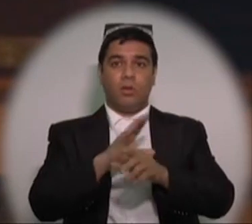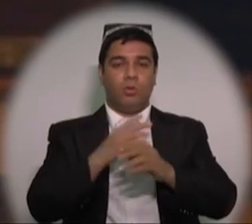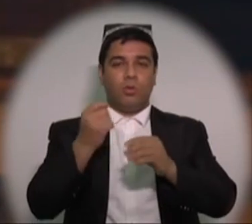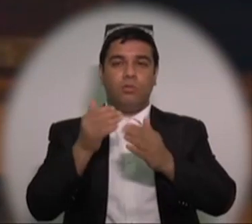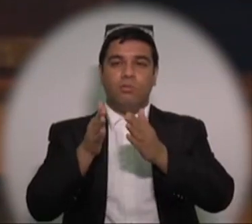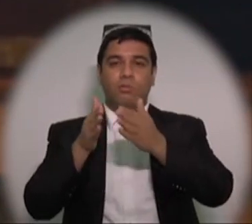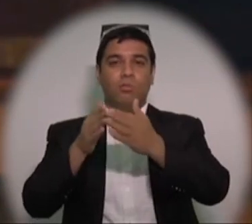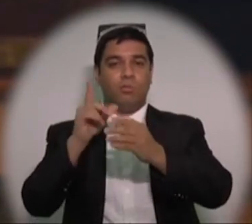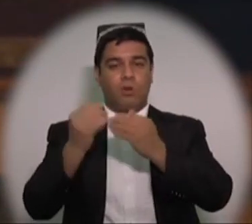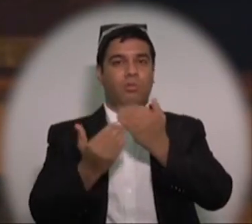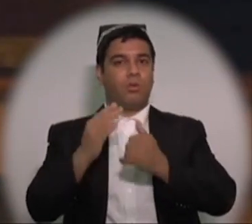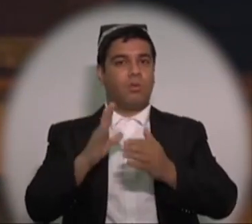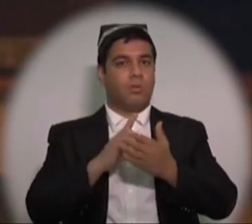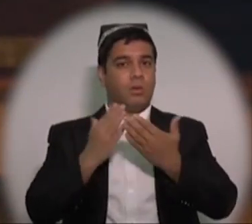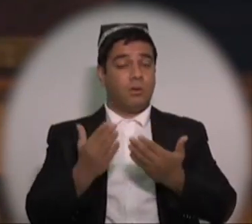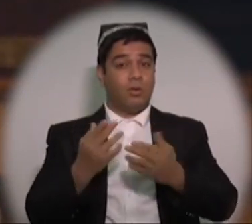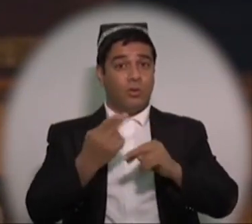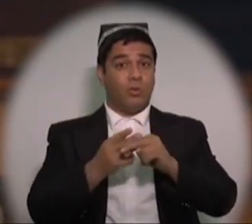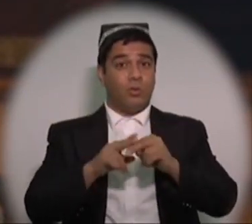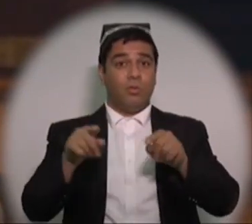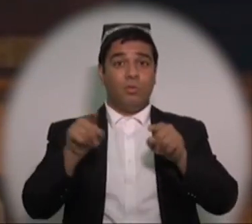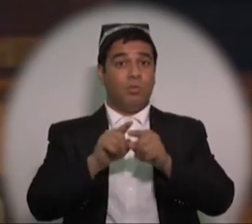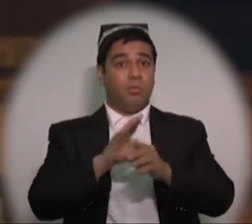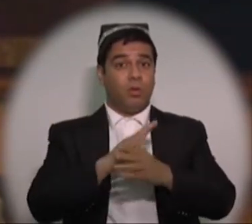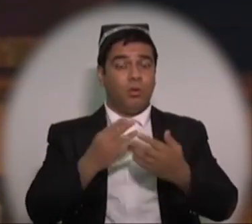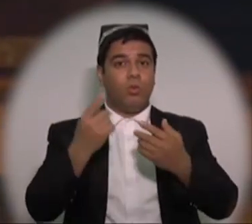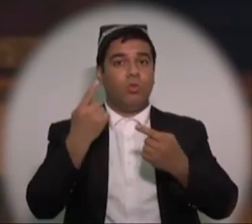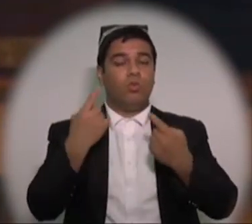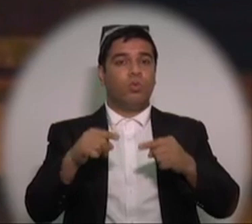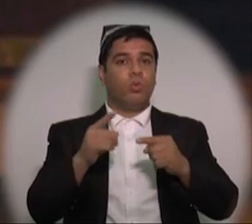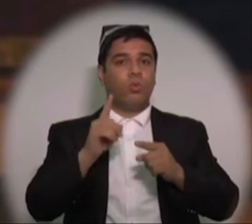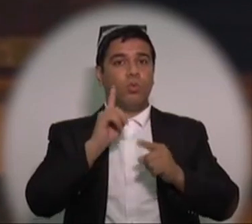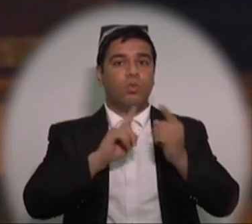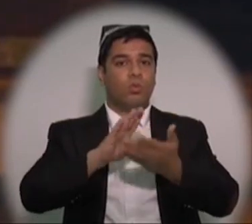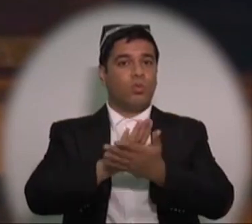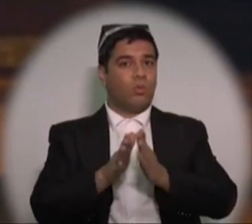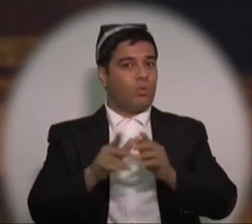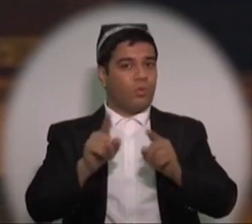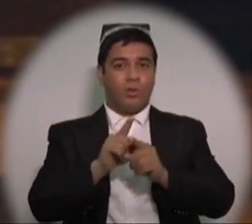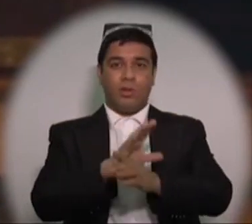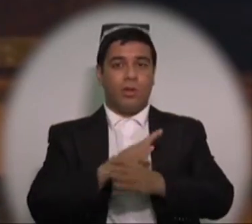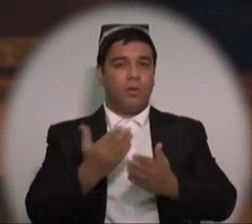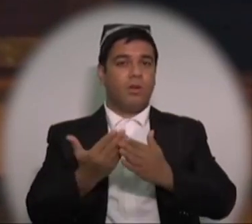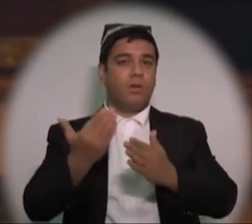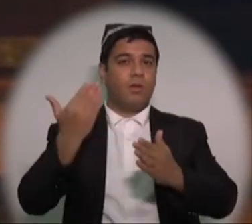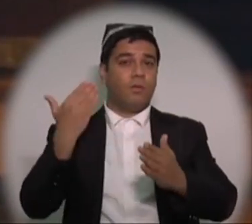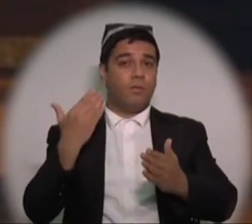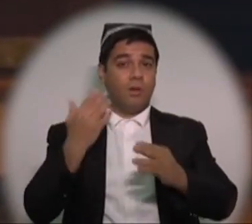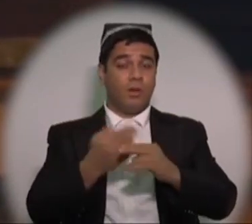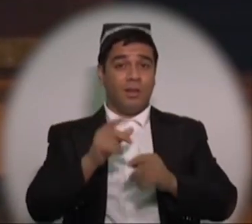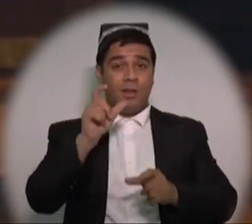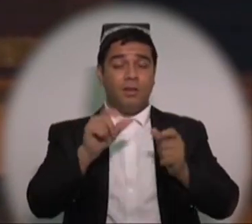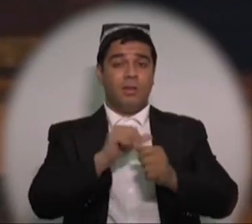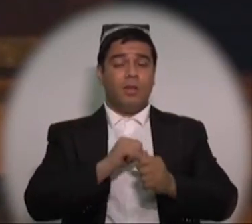edik degan gaplar aytilgan. Shu bo'lmagandan keyin boshqa qulayliklar bo'lmasligi turgan gap endi.